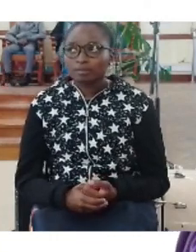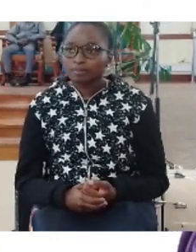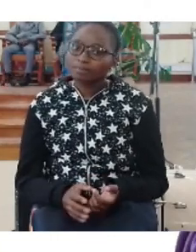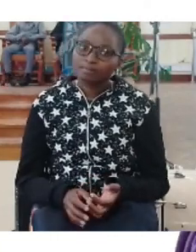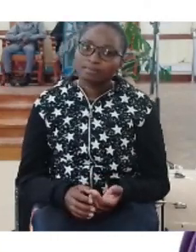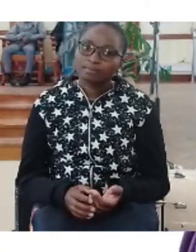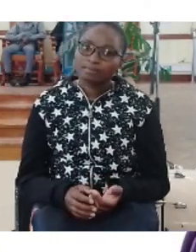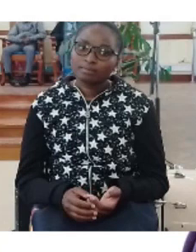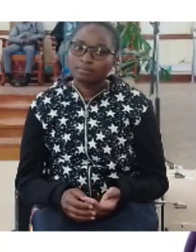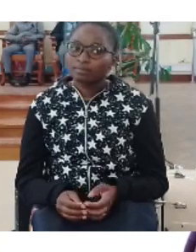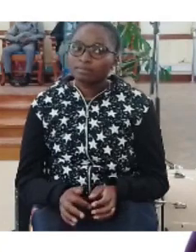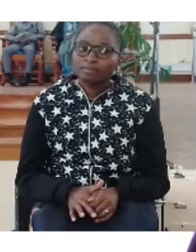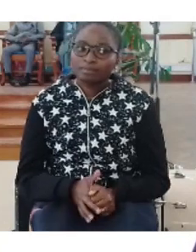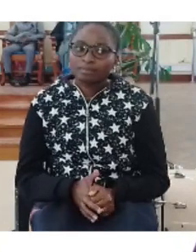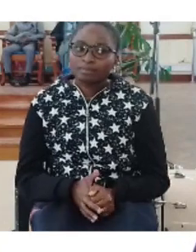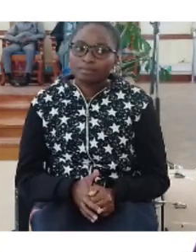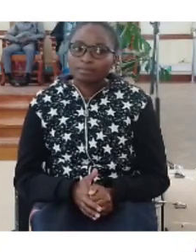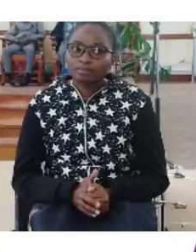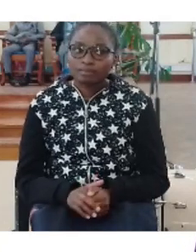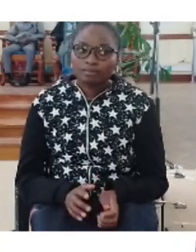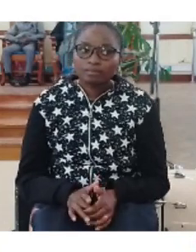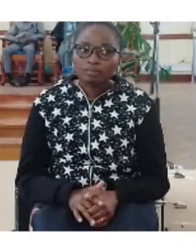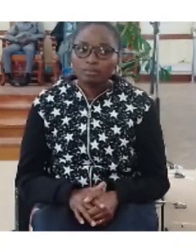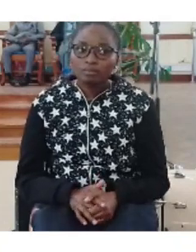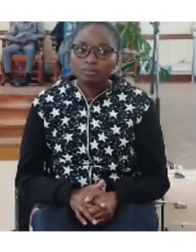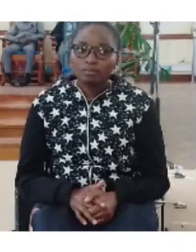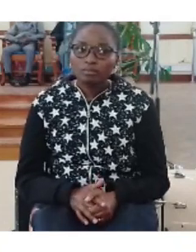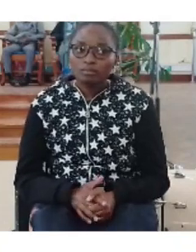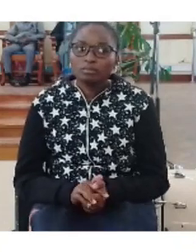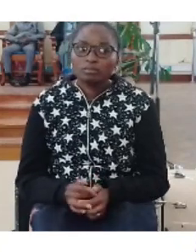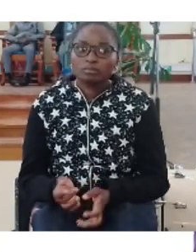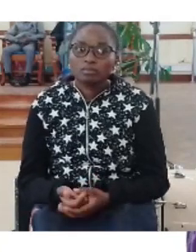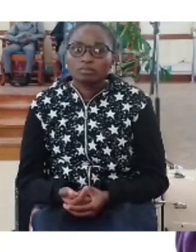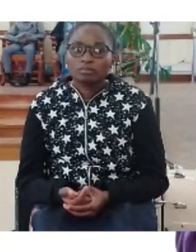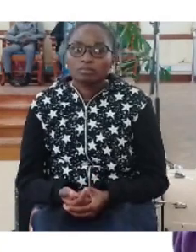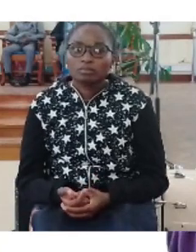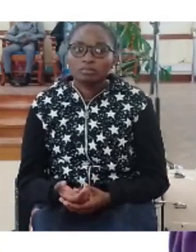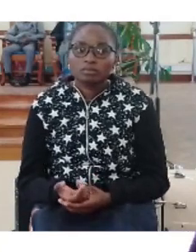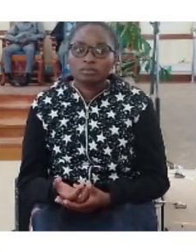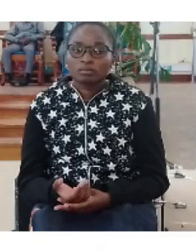ni rigirire muthenya mweru wa kuuruka